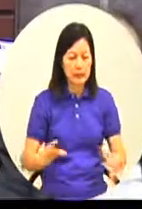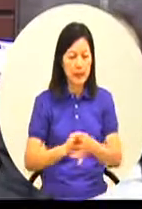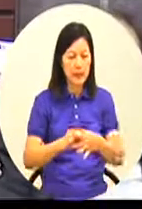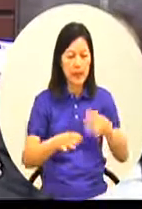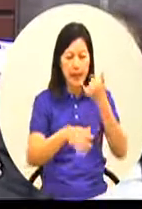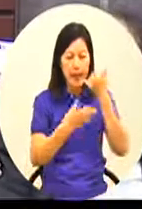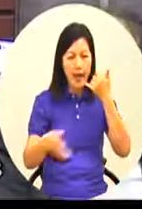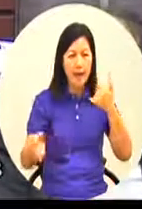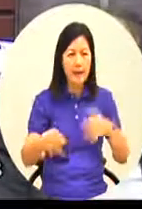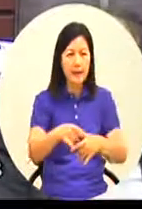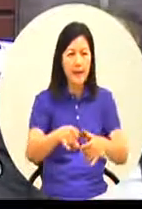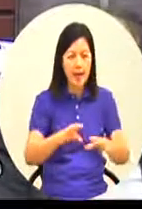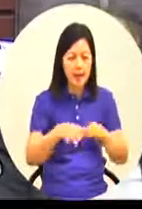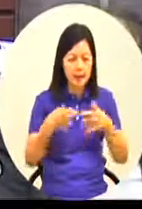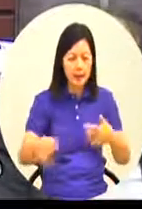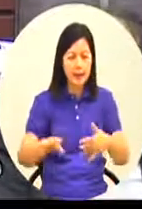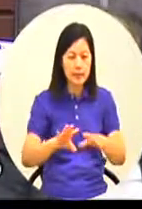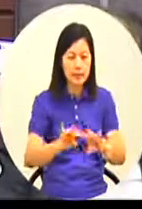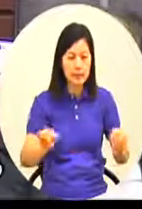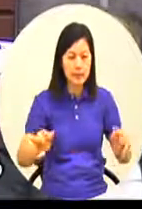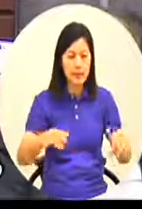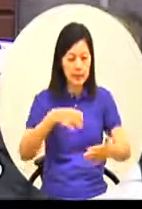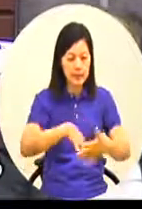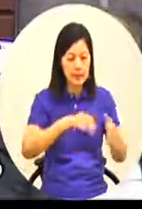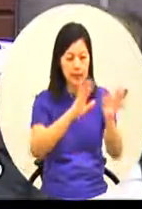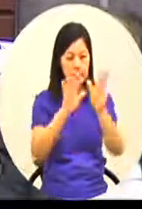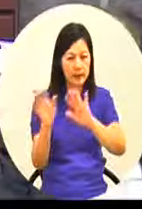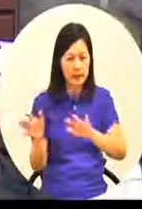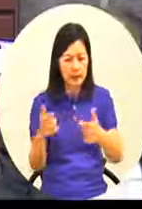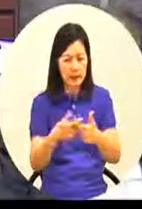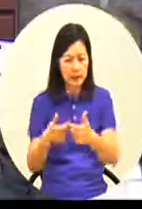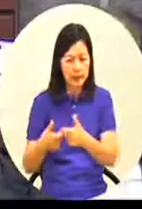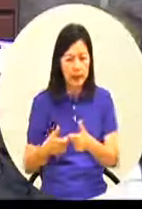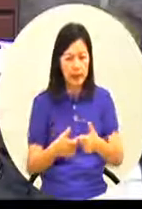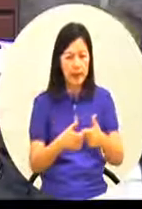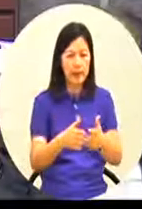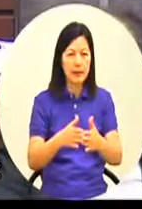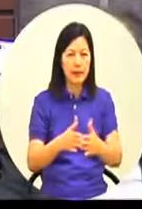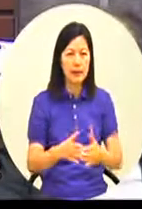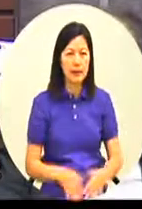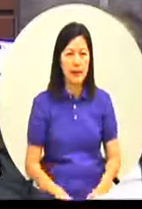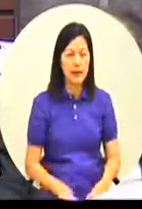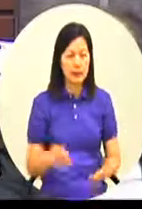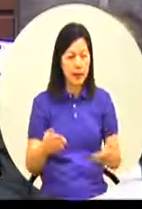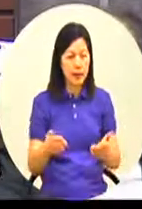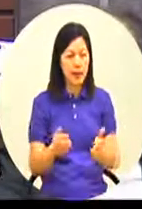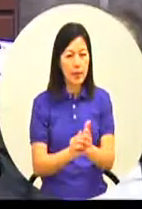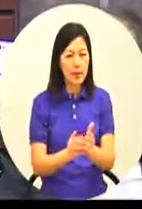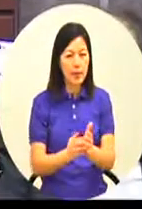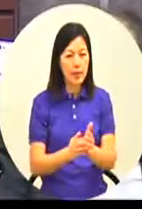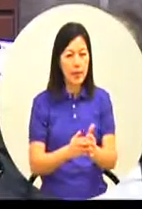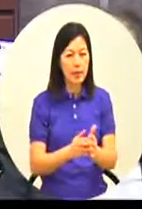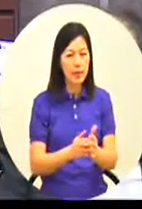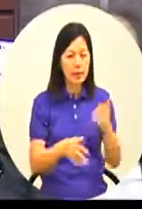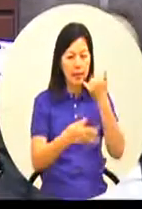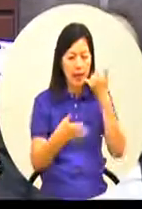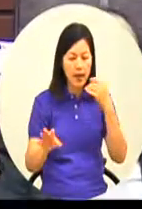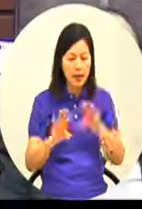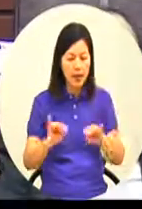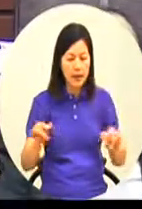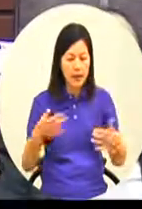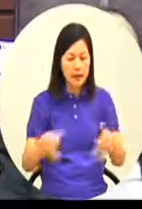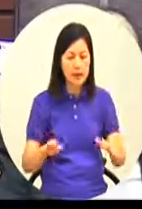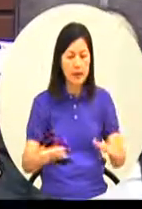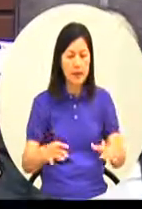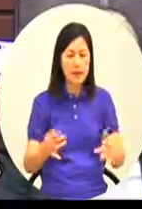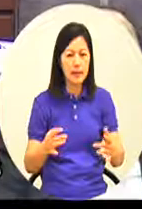地这里面的内容哦来共同，就是开辟之后，海洋湿地的游客会更多啦，